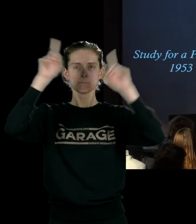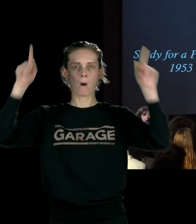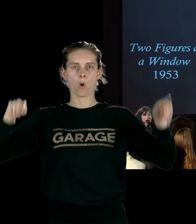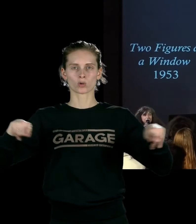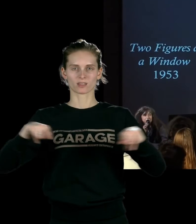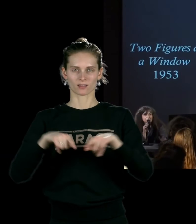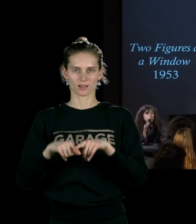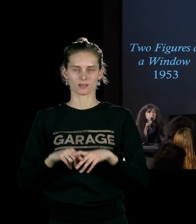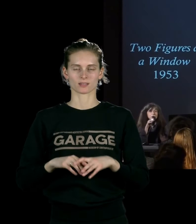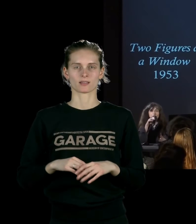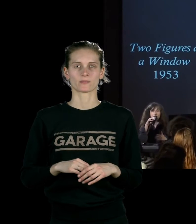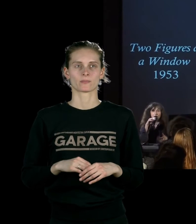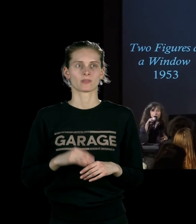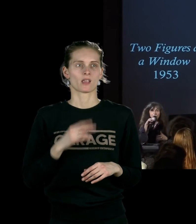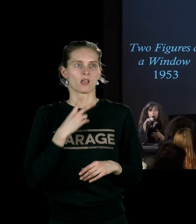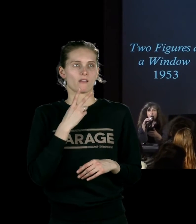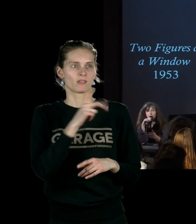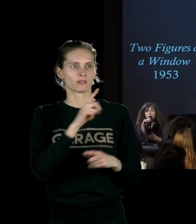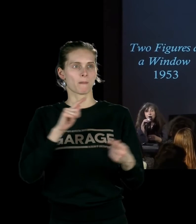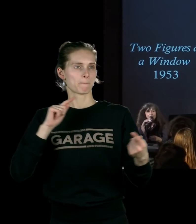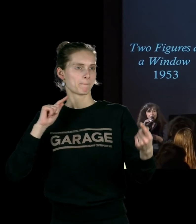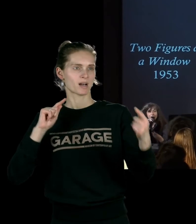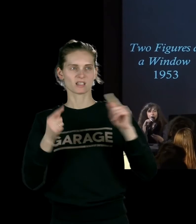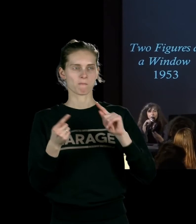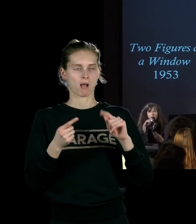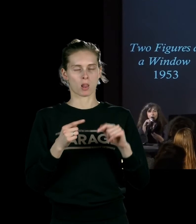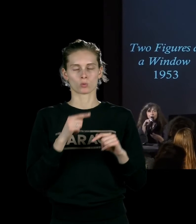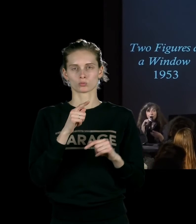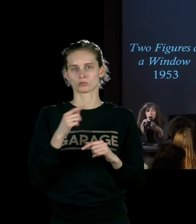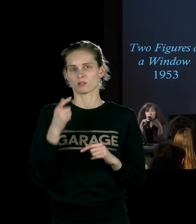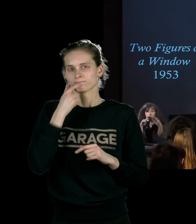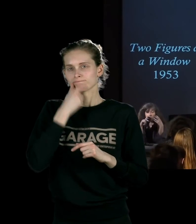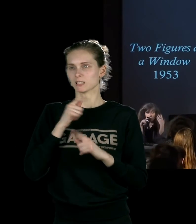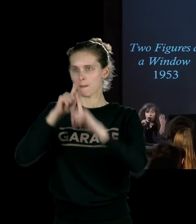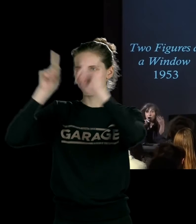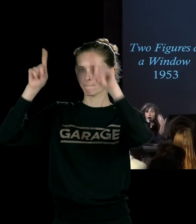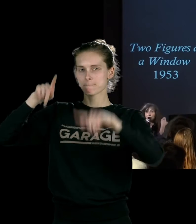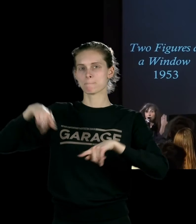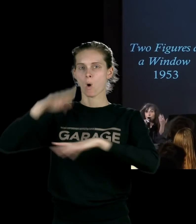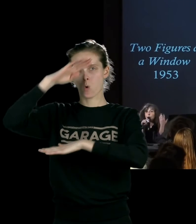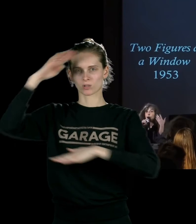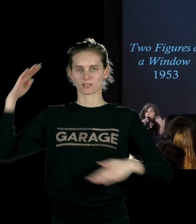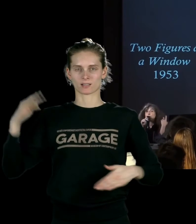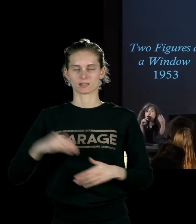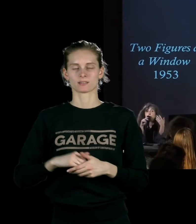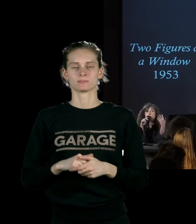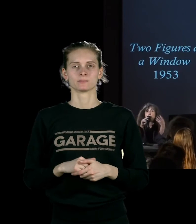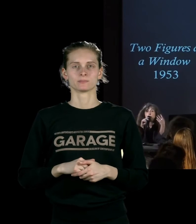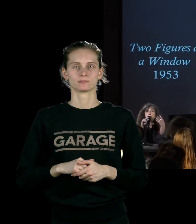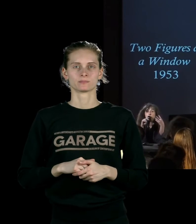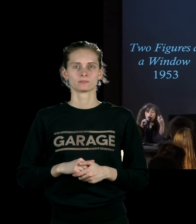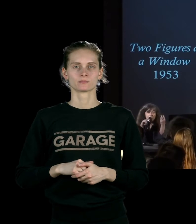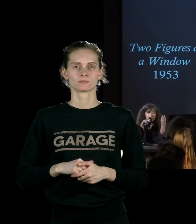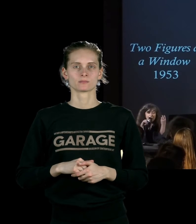совсем классический, это как противоположность классическому портрету. Классический портрет на протяжении всей истории человечества